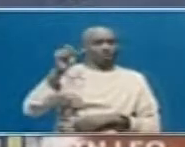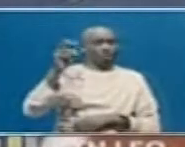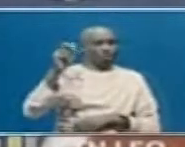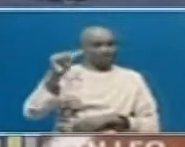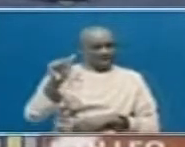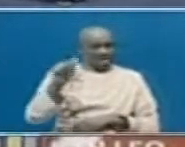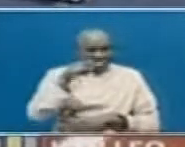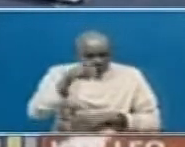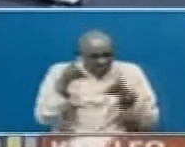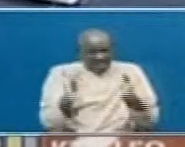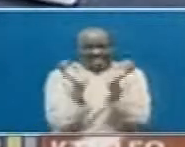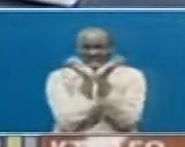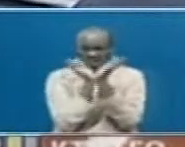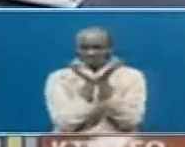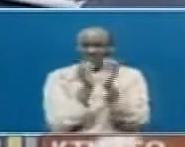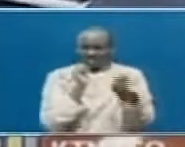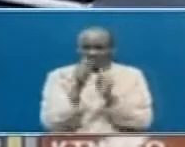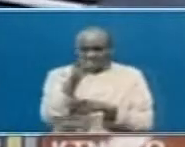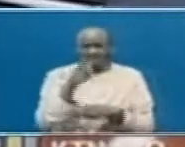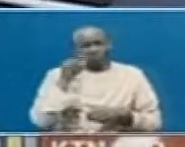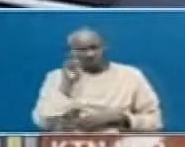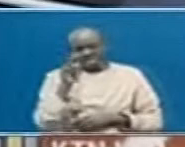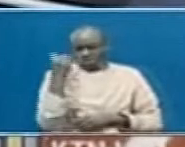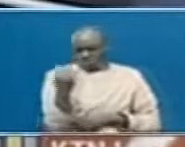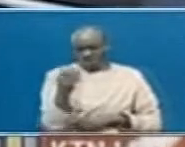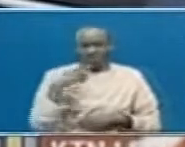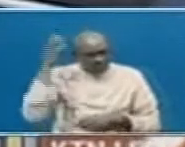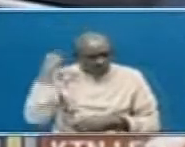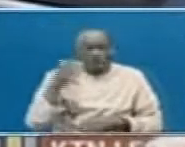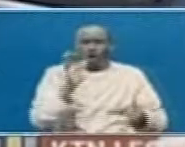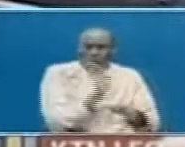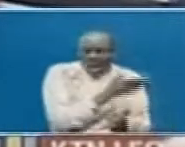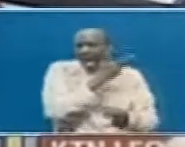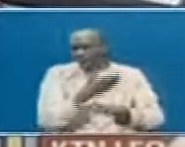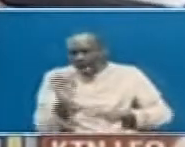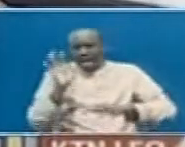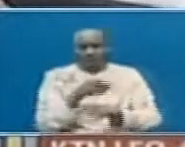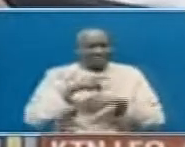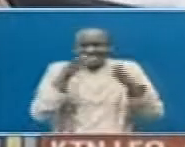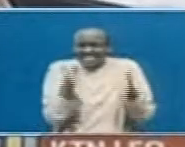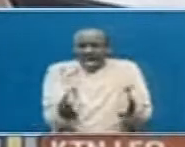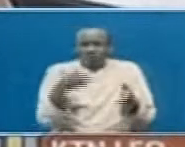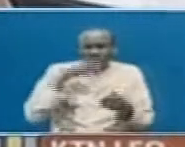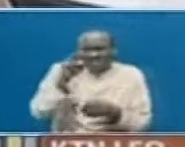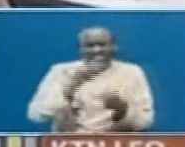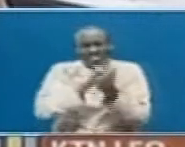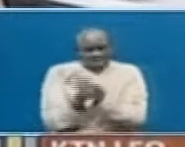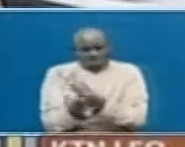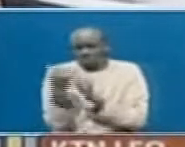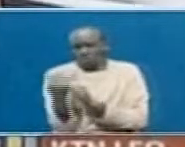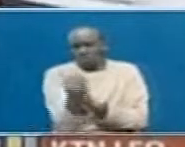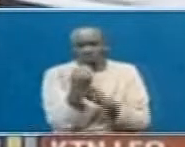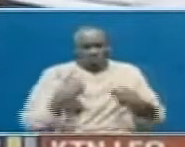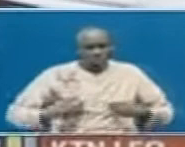ule wa Nyayo, vijana wadogo. Kitambo ilikuwa ni masquire, unaona kila mtu amevaa white ama ni red. Lakini siku hizi kidogo masquire hakuna